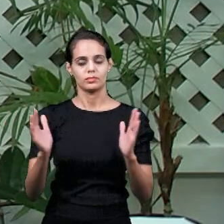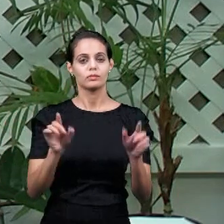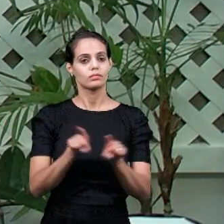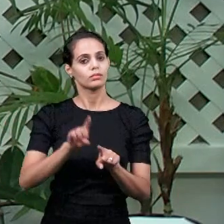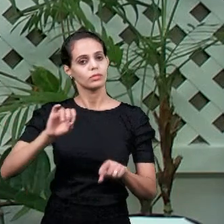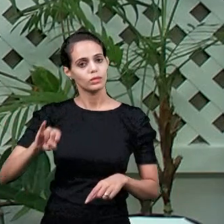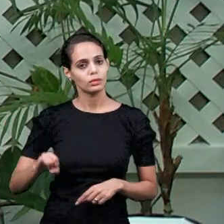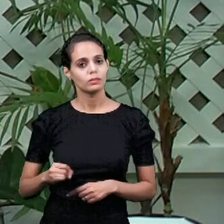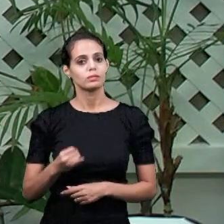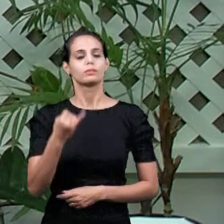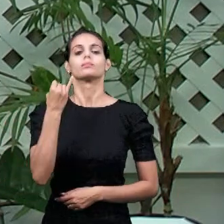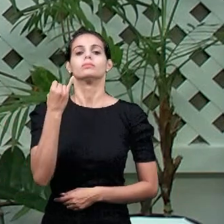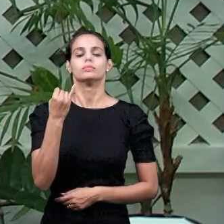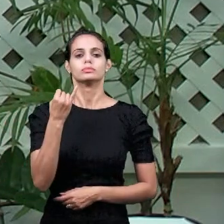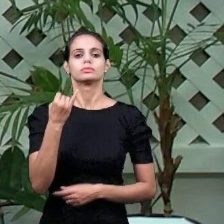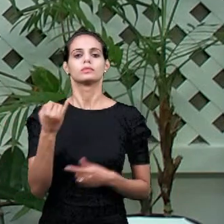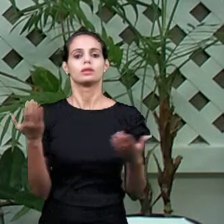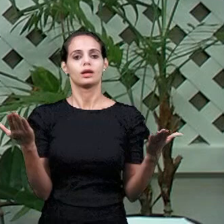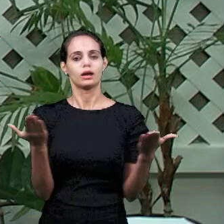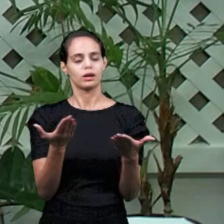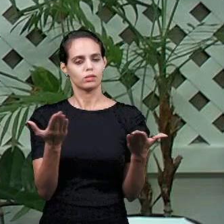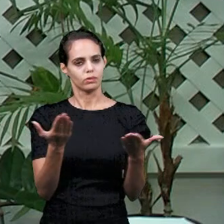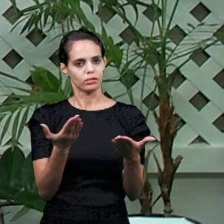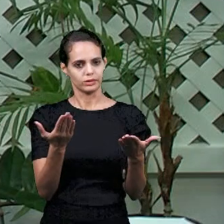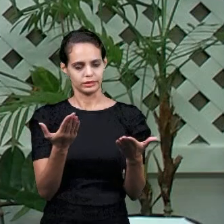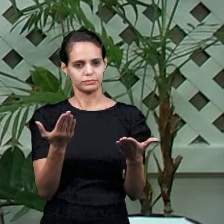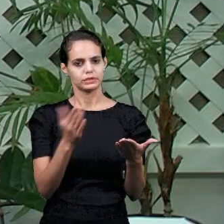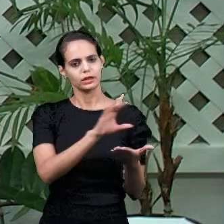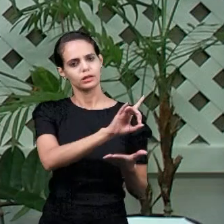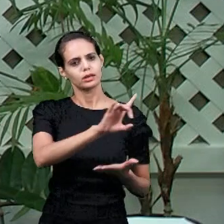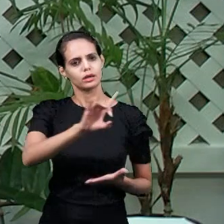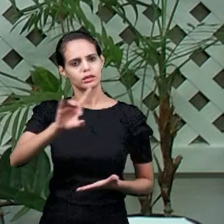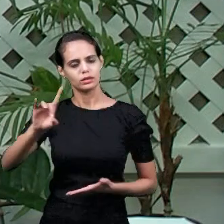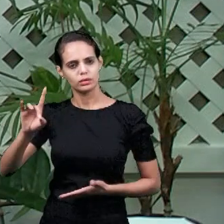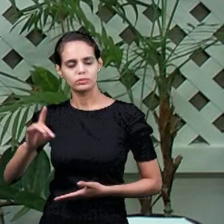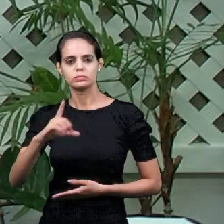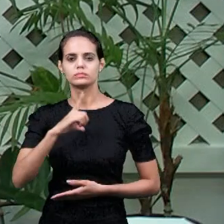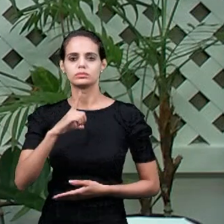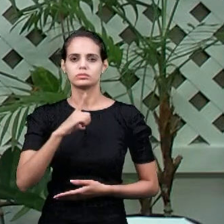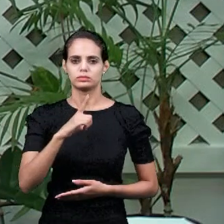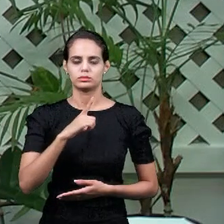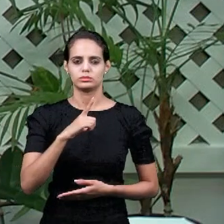que nous vivons. Et nous comprenons donc